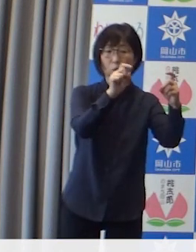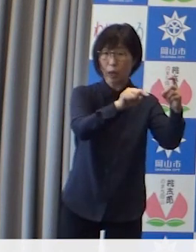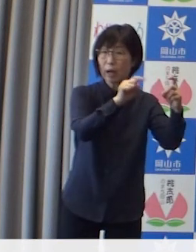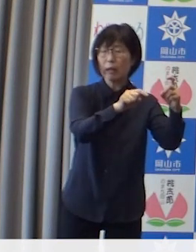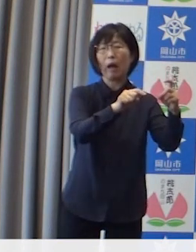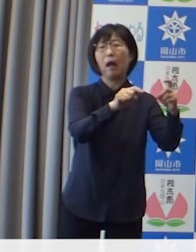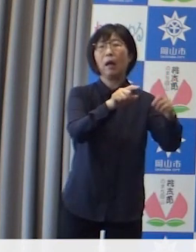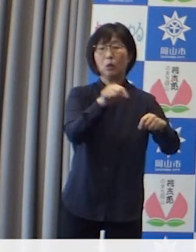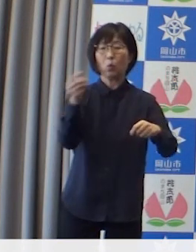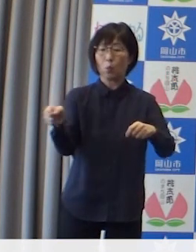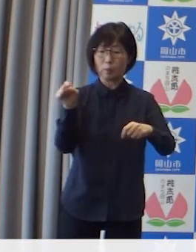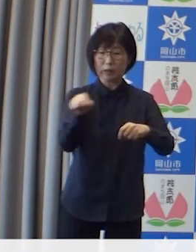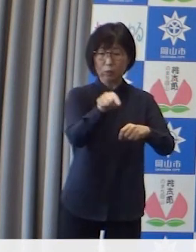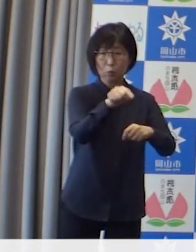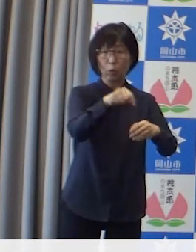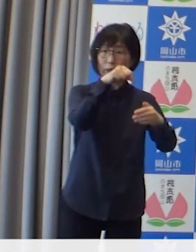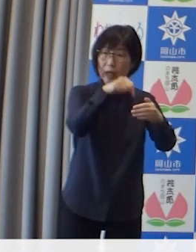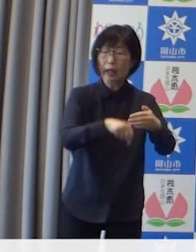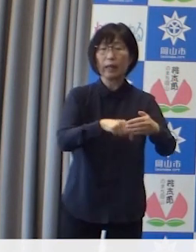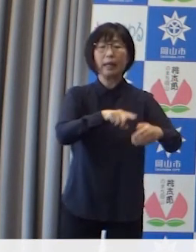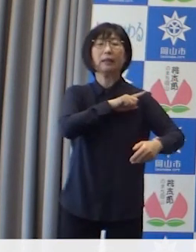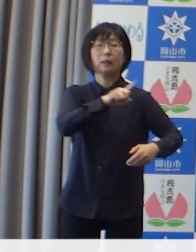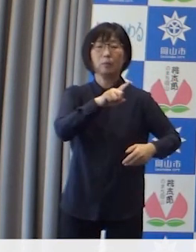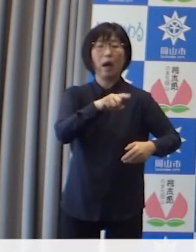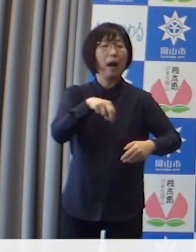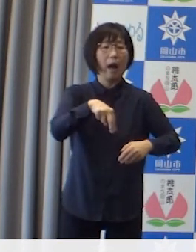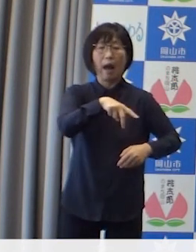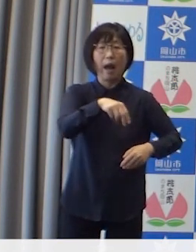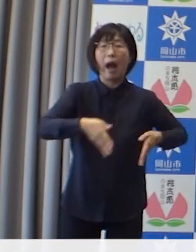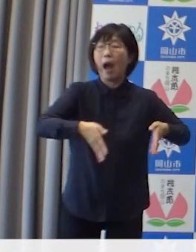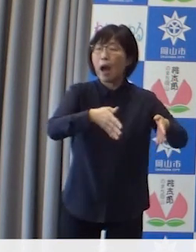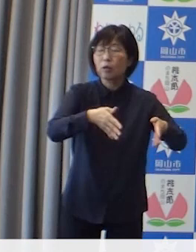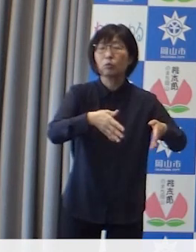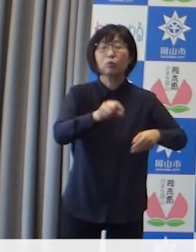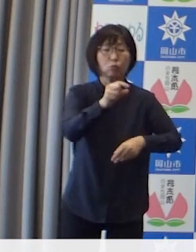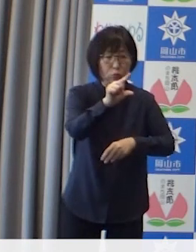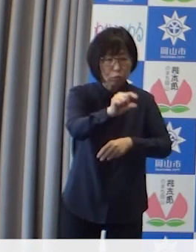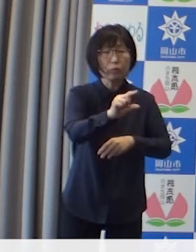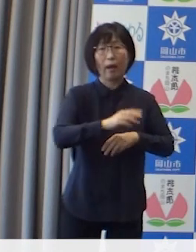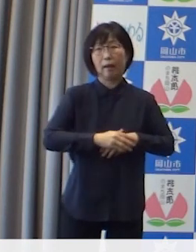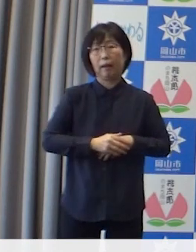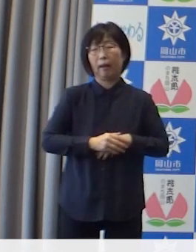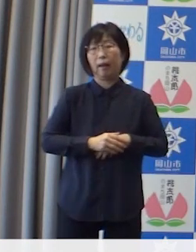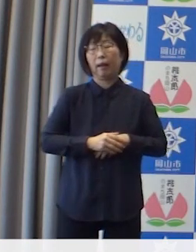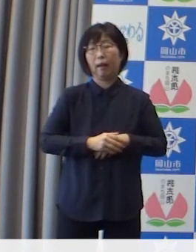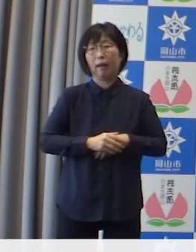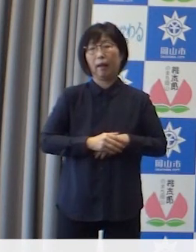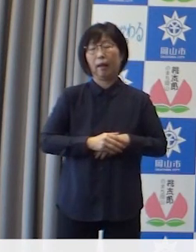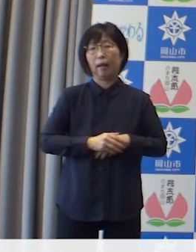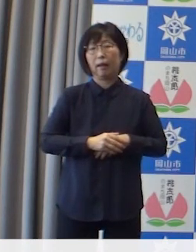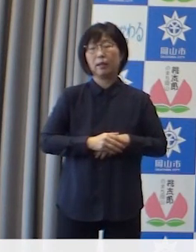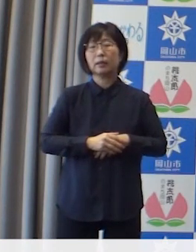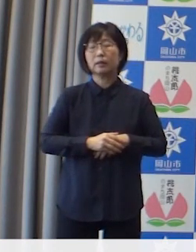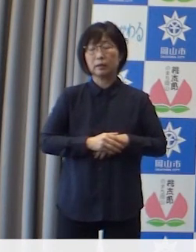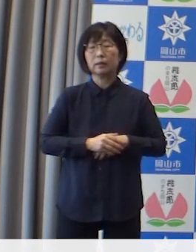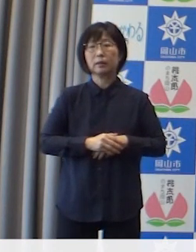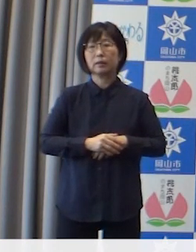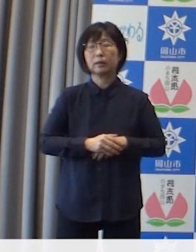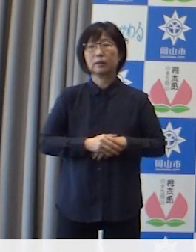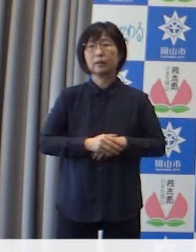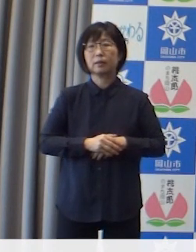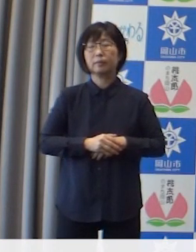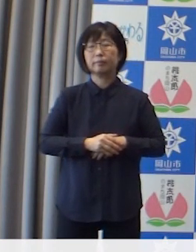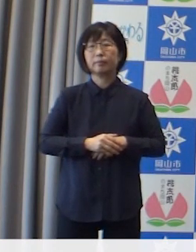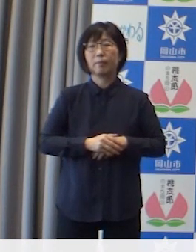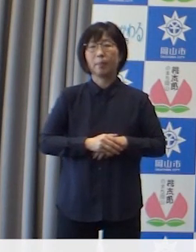ない、それによって、病気の種類もよって、具体的に何だったかはちょっと忘れましたけ